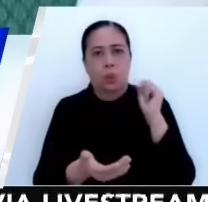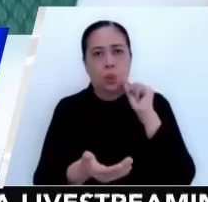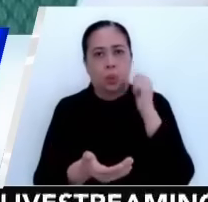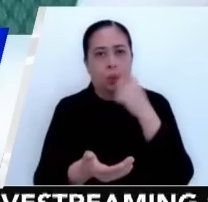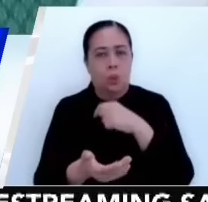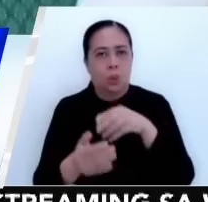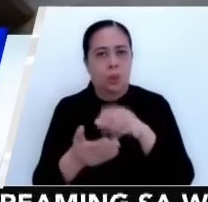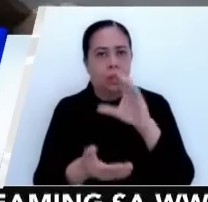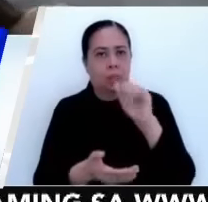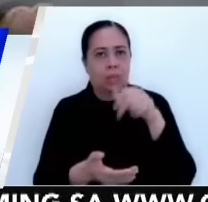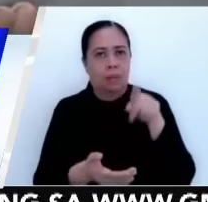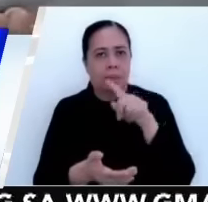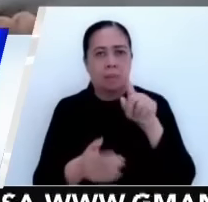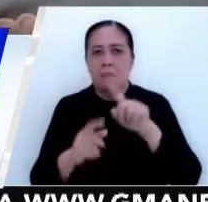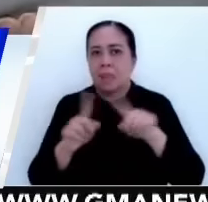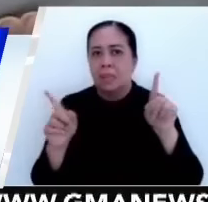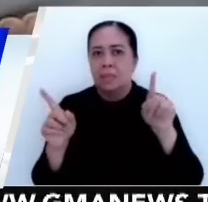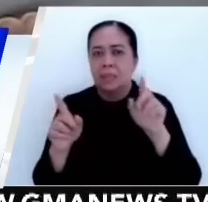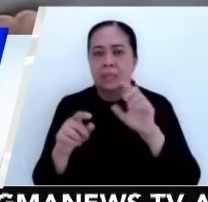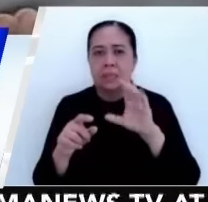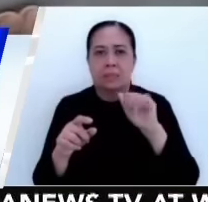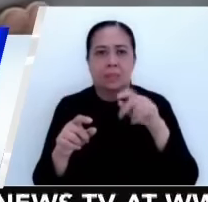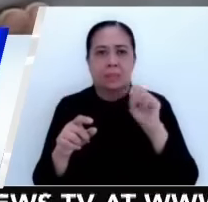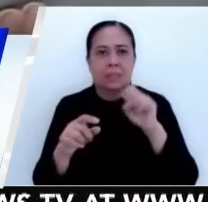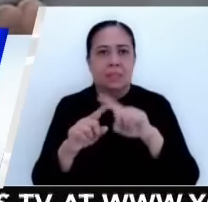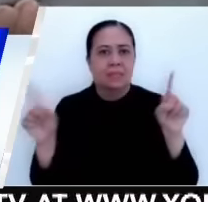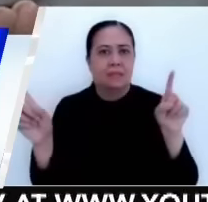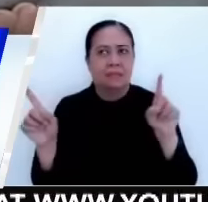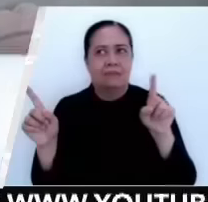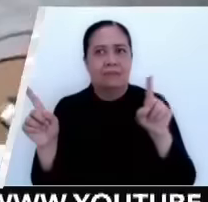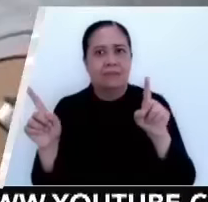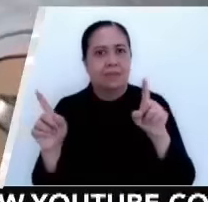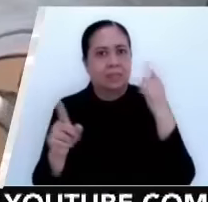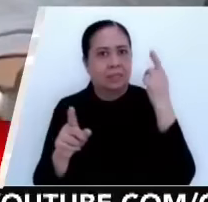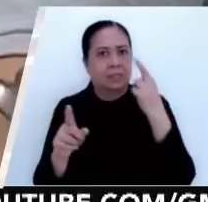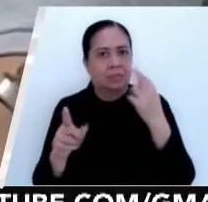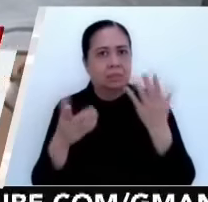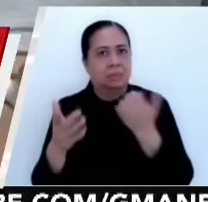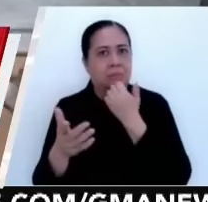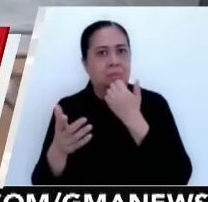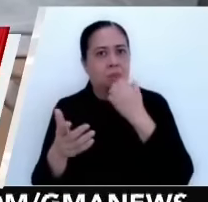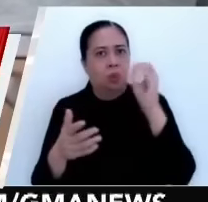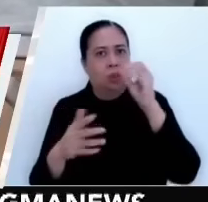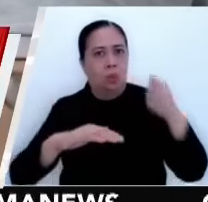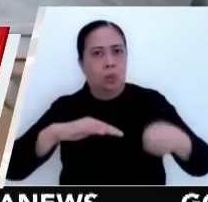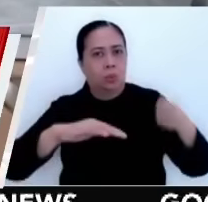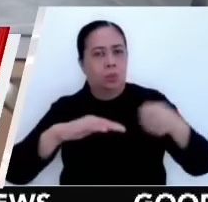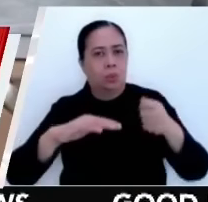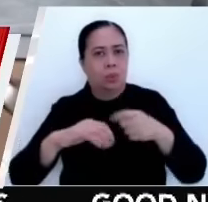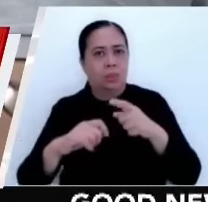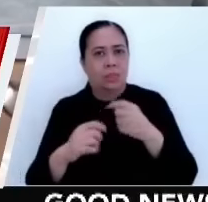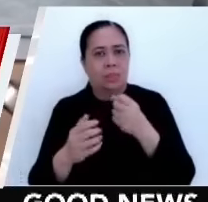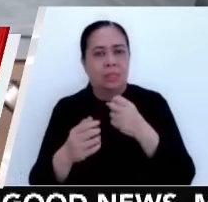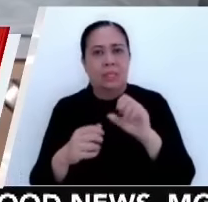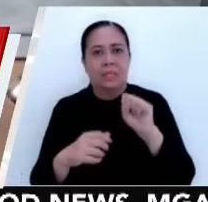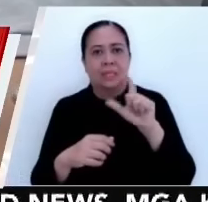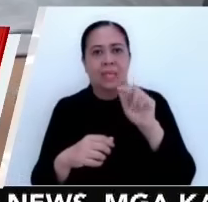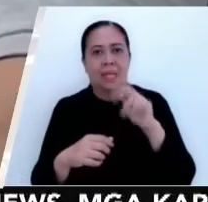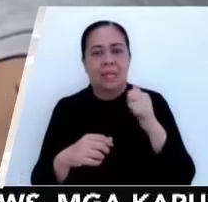ibang dahilan. Para nagkamali yata yung mga prosecutors ng ombudsman kasi salary grade 30